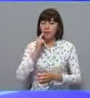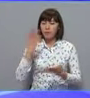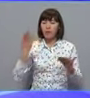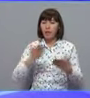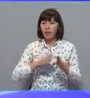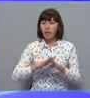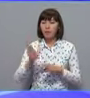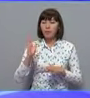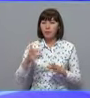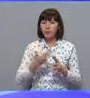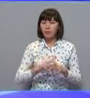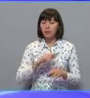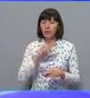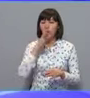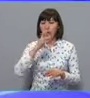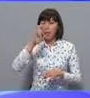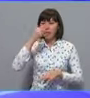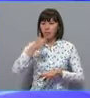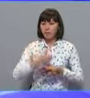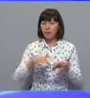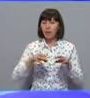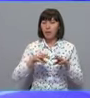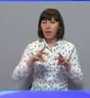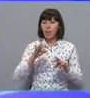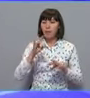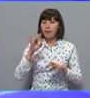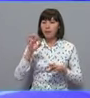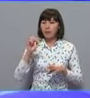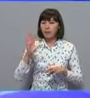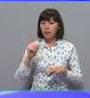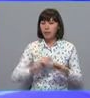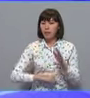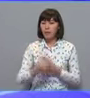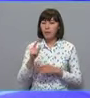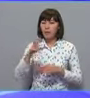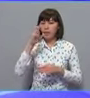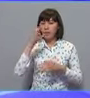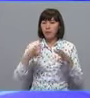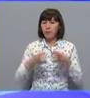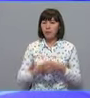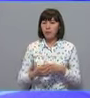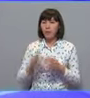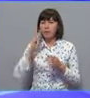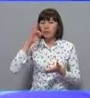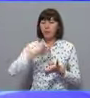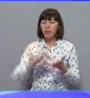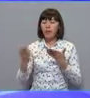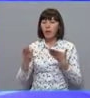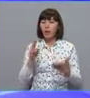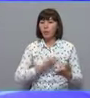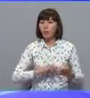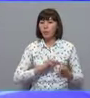жүзеге асып жатыр. Осы мақсатта үкімет басшысының орынбасары Гүлшара Әбдіқалықова бастаған үкіметтік топ мүшелері Шымкентке келді. Жұмыс